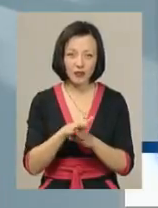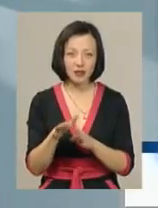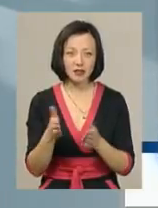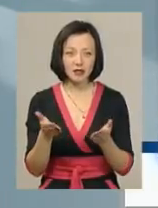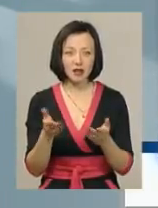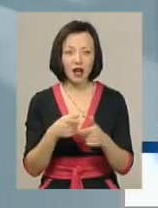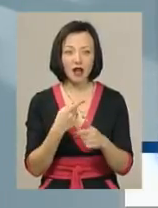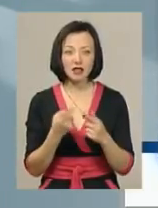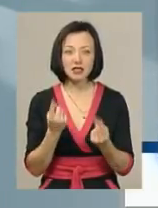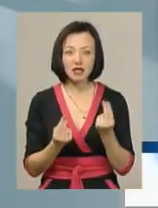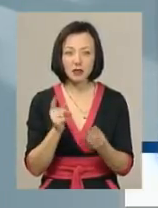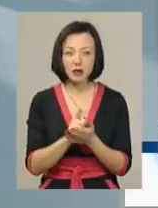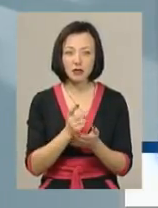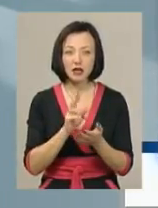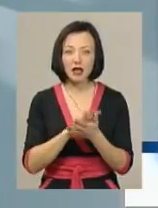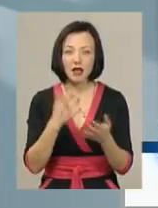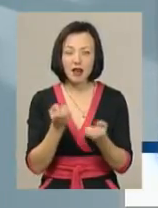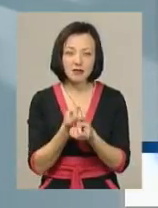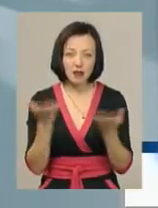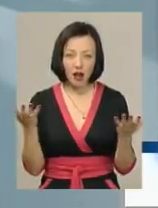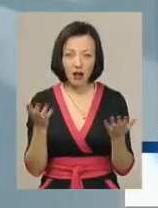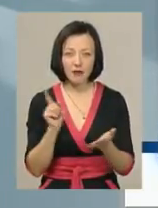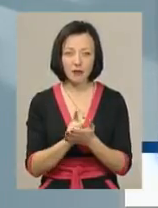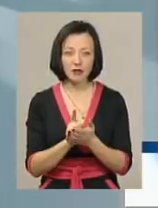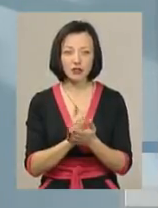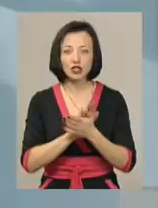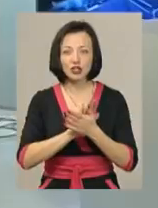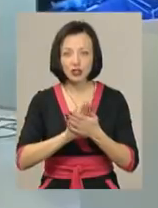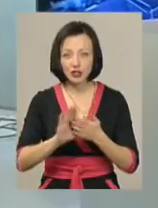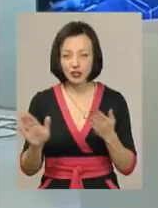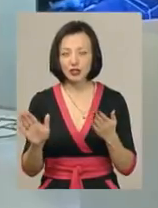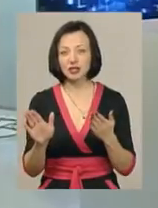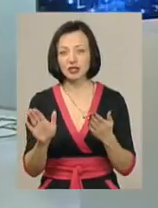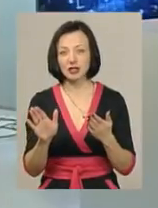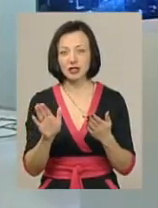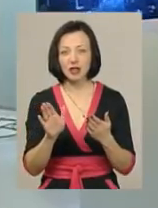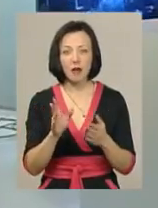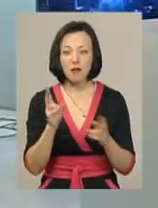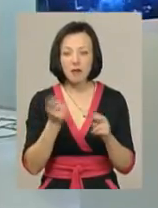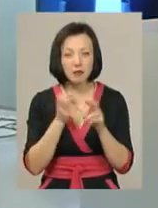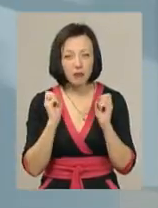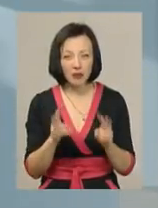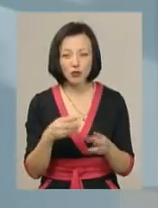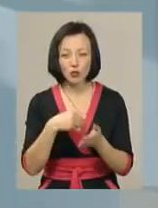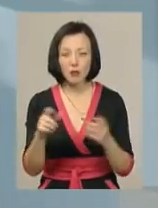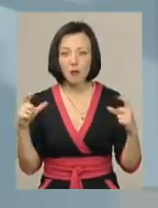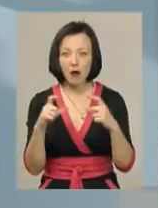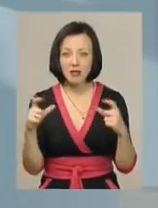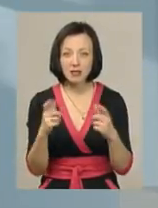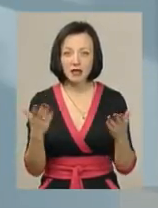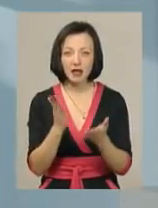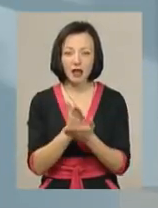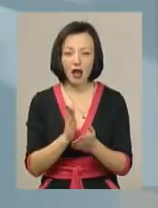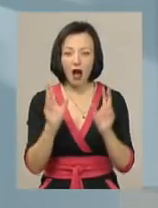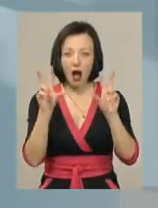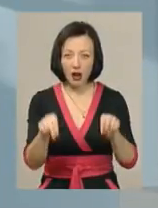Да але ці іграшки мають бути яскраві Вони мають бути екологічні гігієнічні вони повинні бути куплені в магазині в якому є